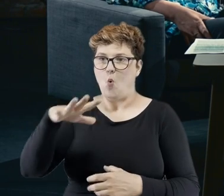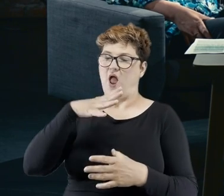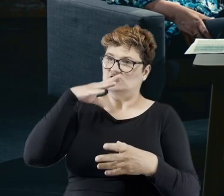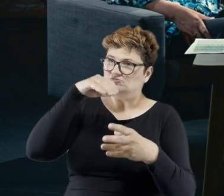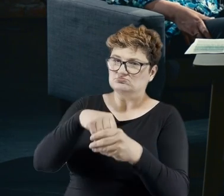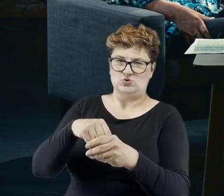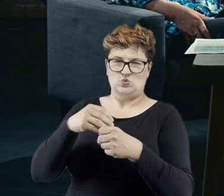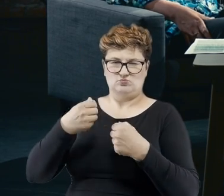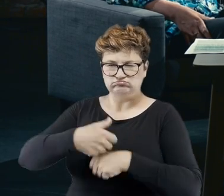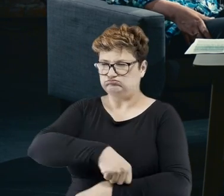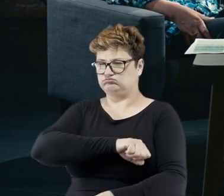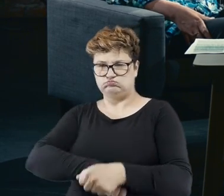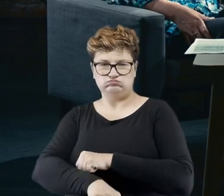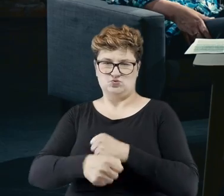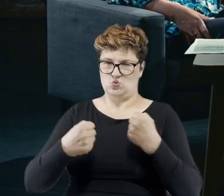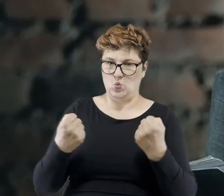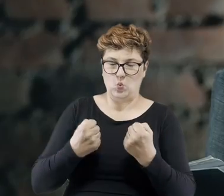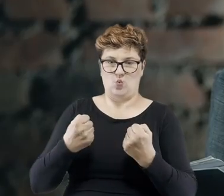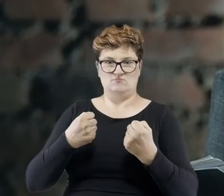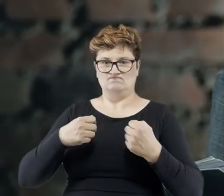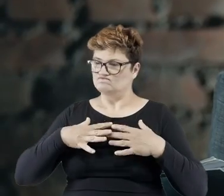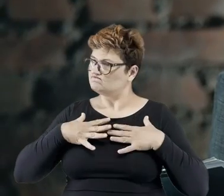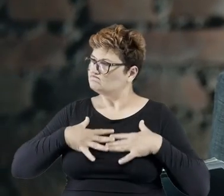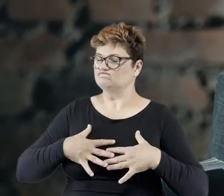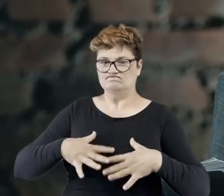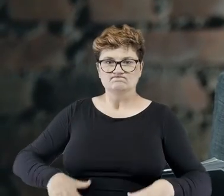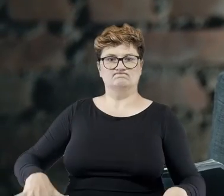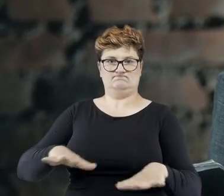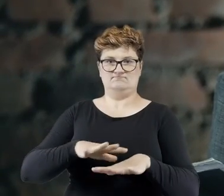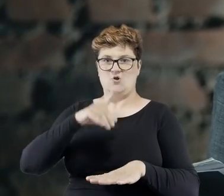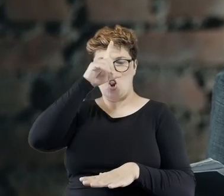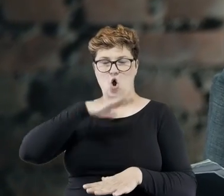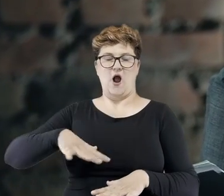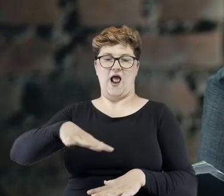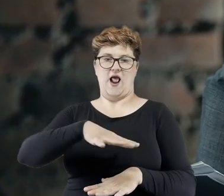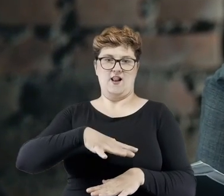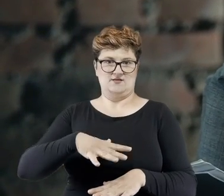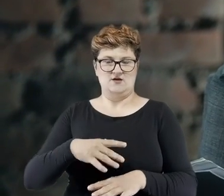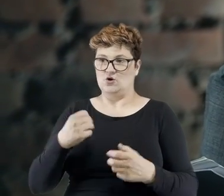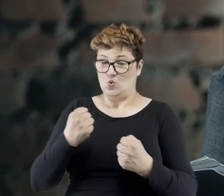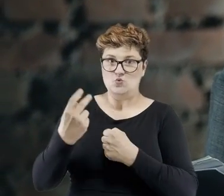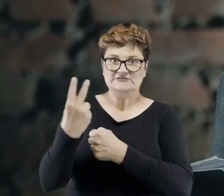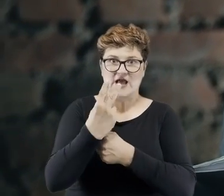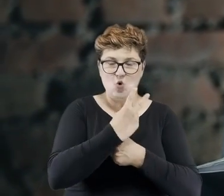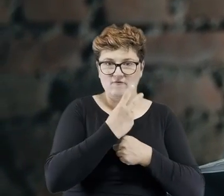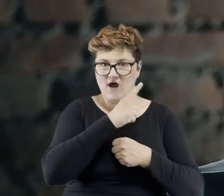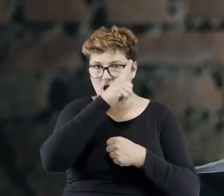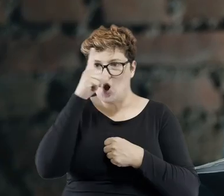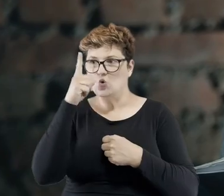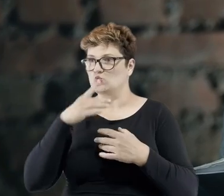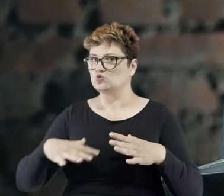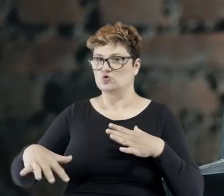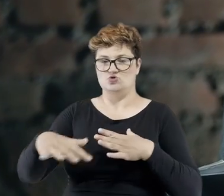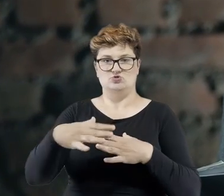działa w środowisku lokalnym, bardzo jest dobrze zakorzeniona, ma ogromne zaufanie